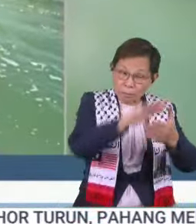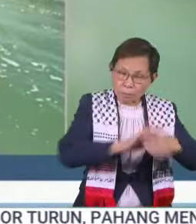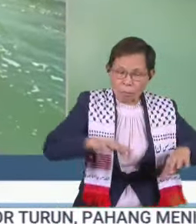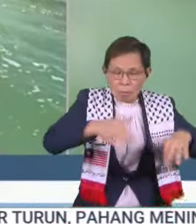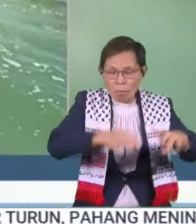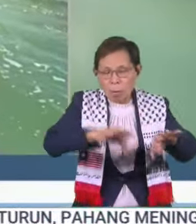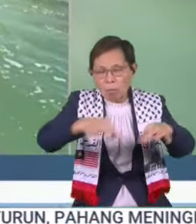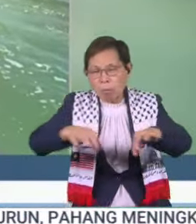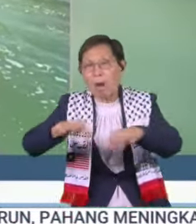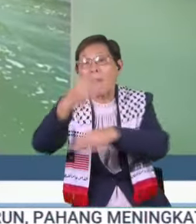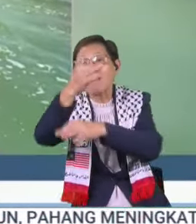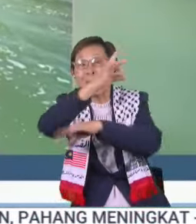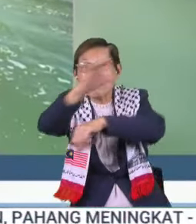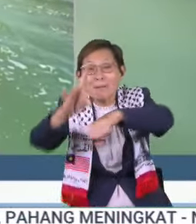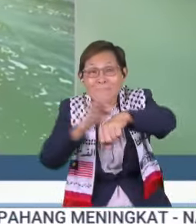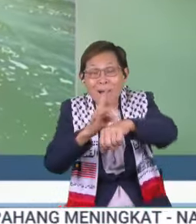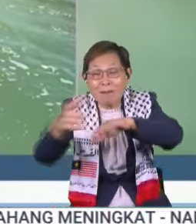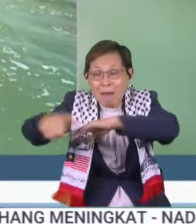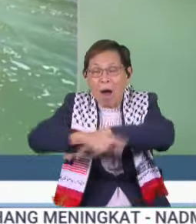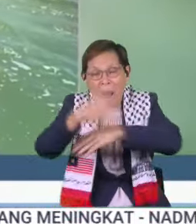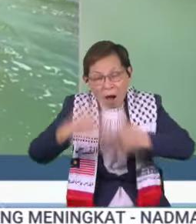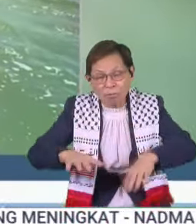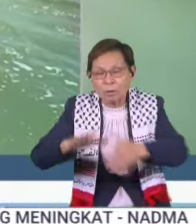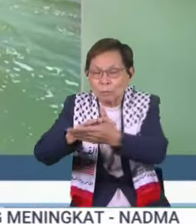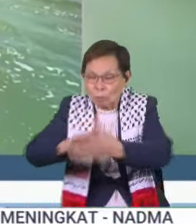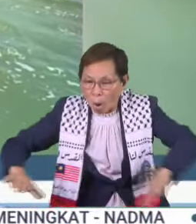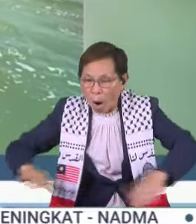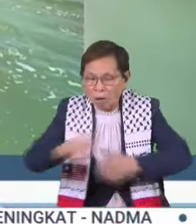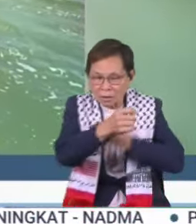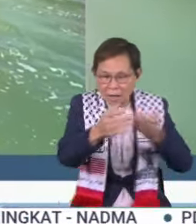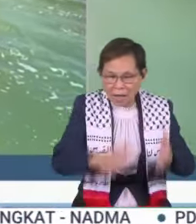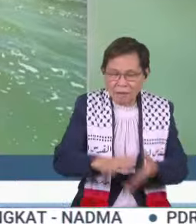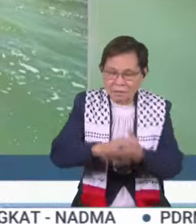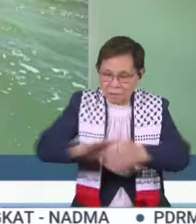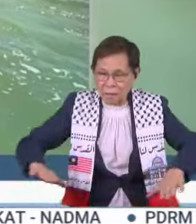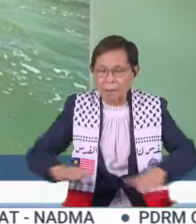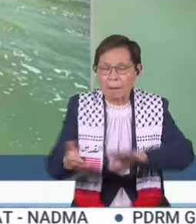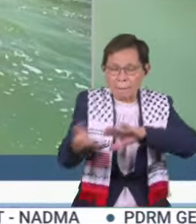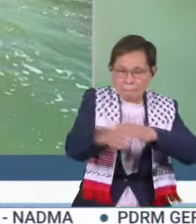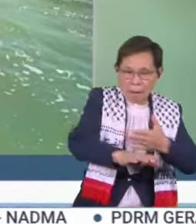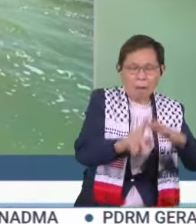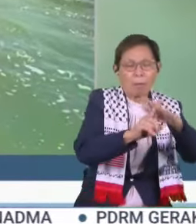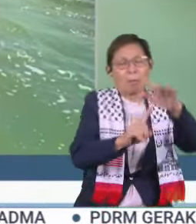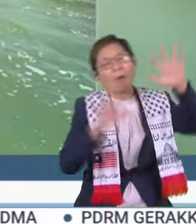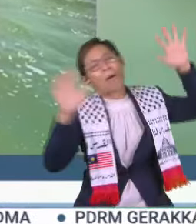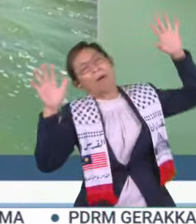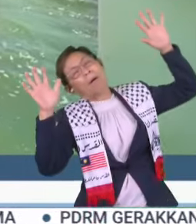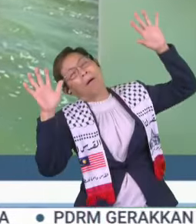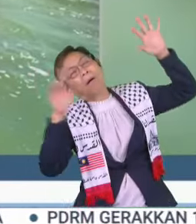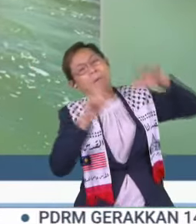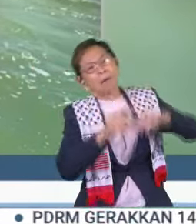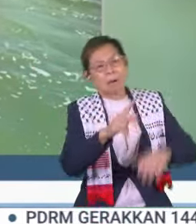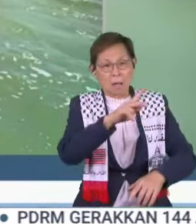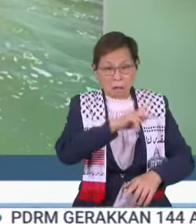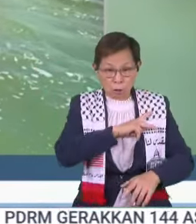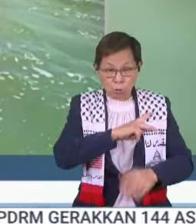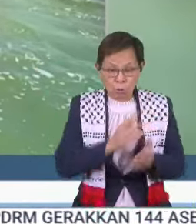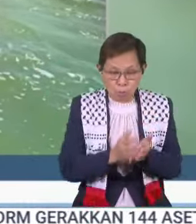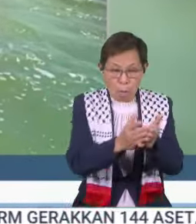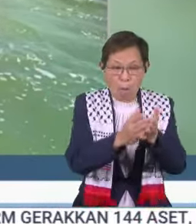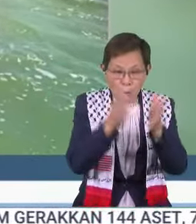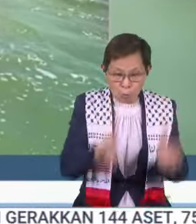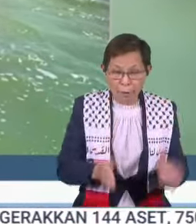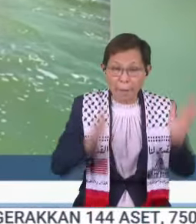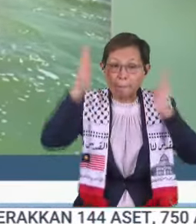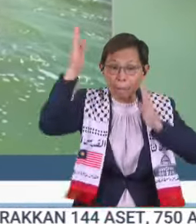terapung selama 18 jam di laut sebelum diselamatkan oleh nelayan lain. Mayat mangsa yang lemas iaitu tekong warga tempatan